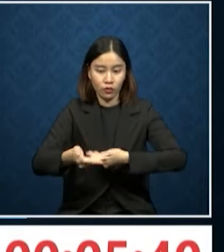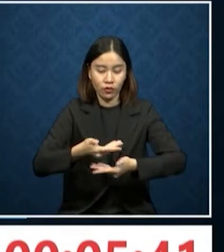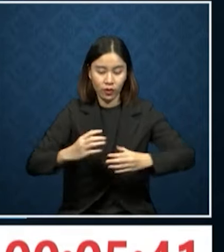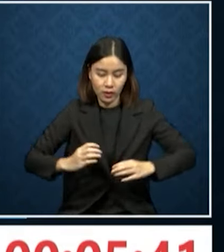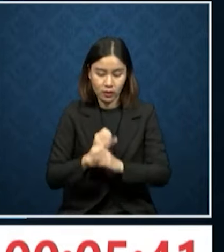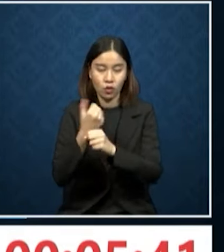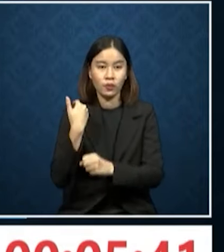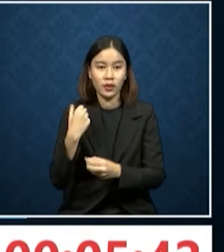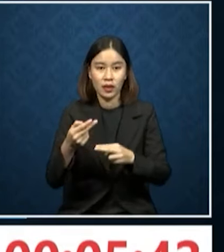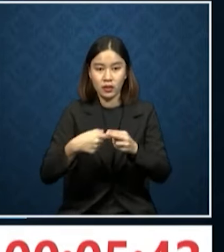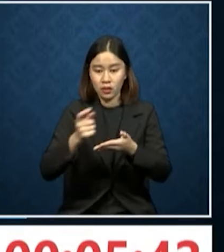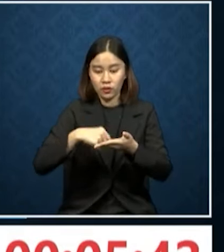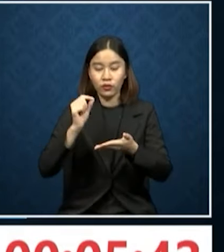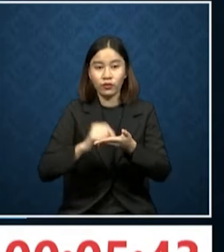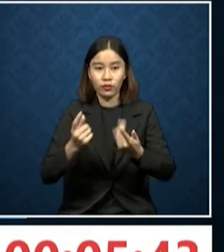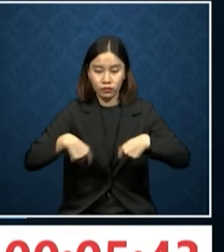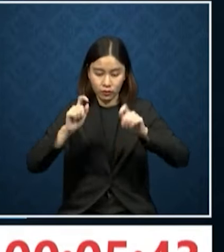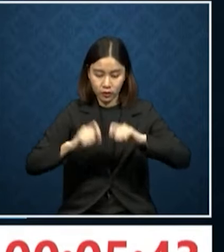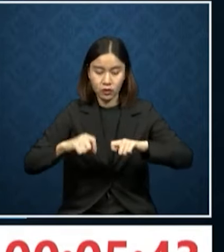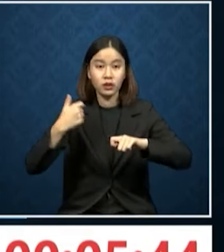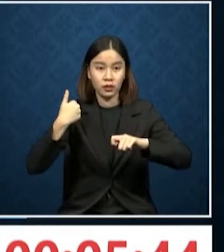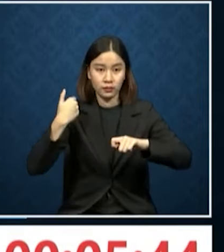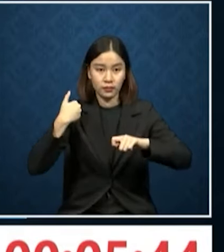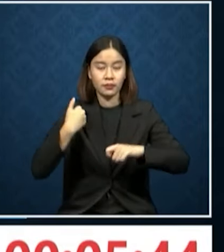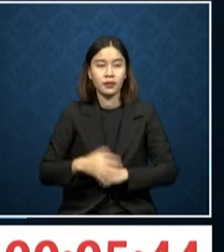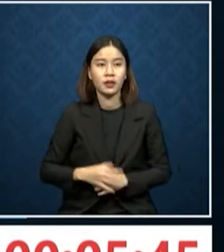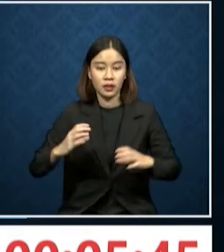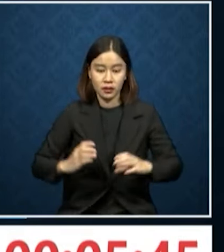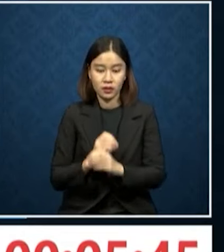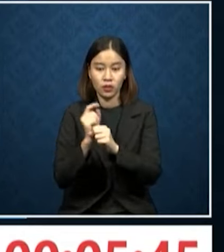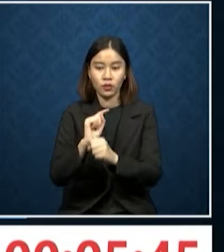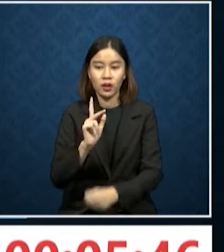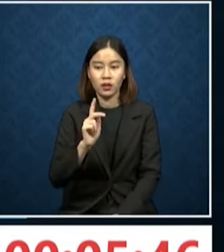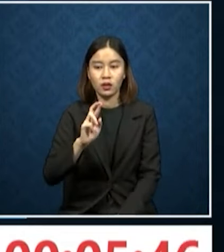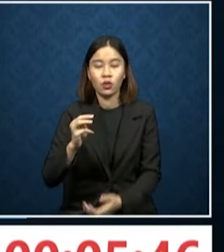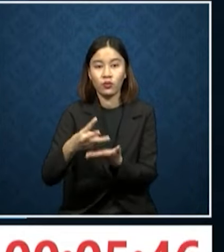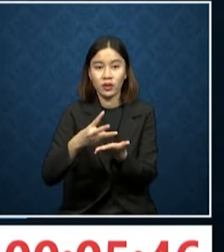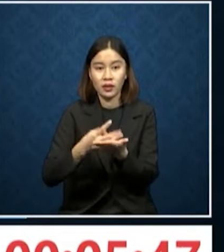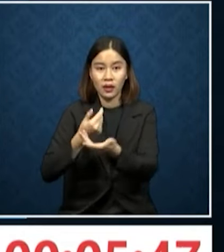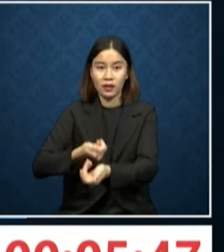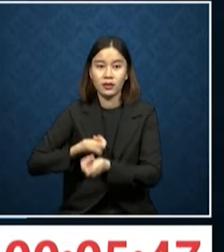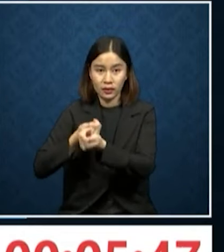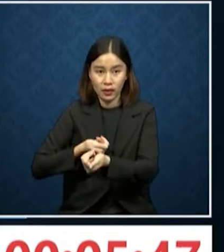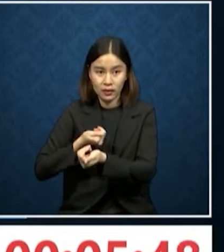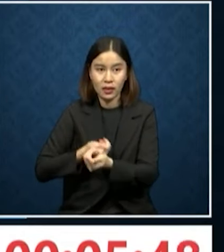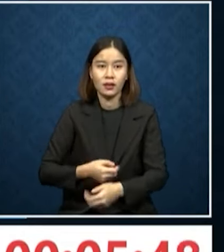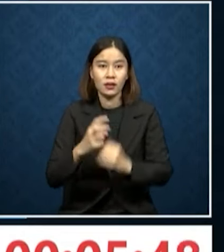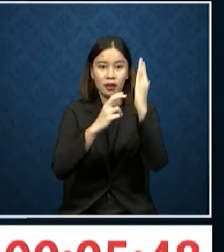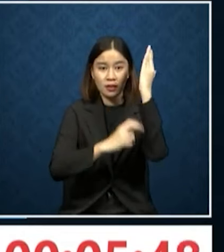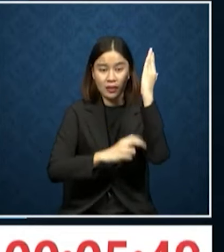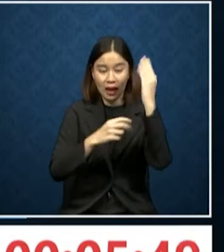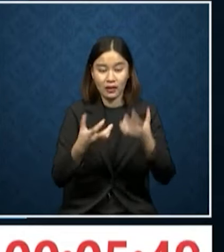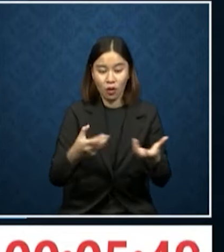ารือมีการลงนามความเข้าใจร่วมกันว่าให้กรมวิชาการเกษตรแบ่งยางพาราที่